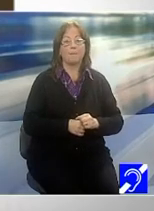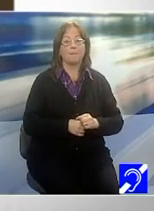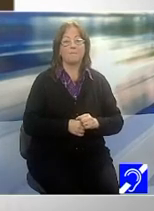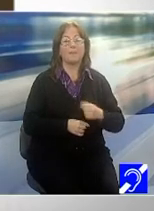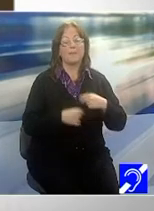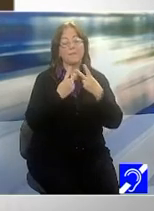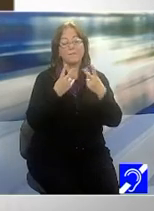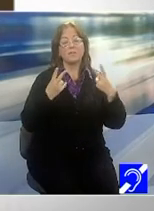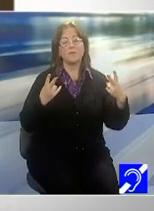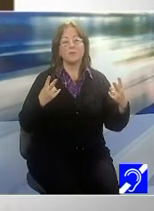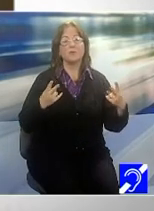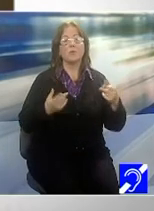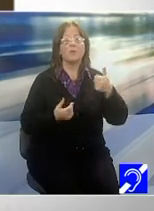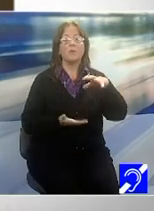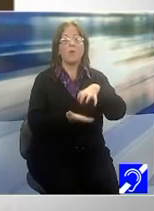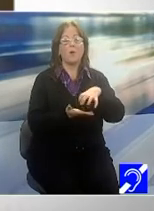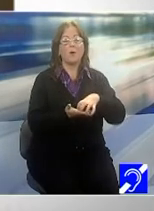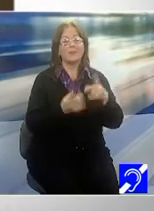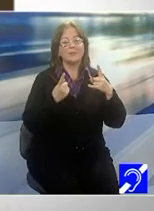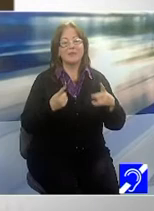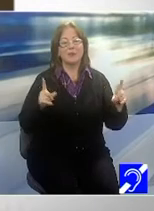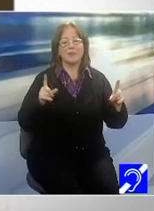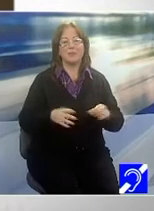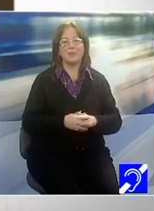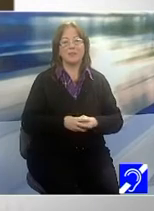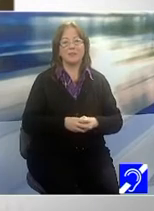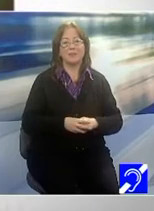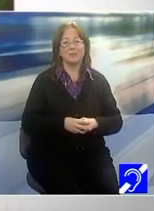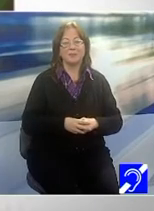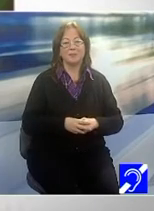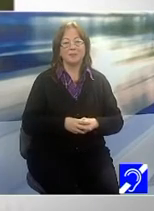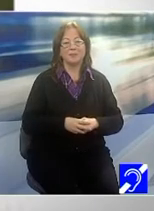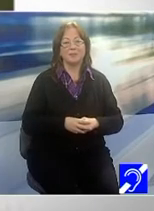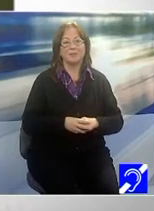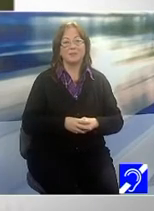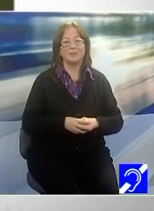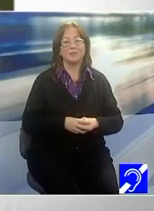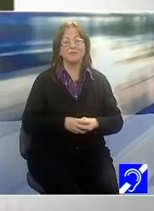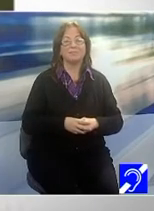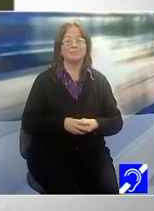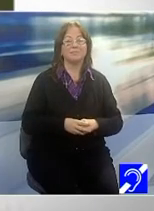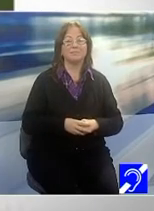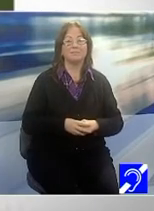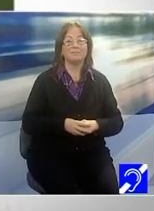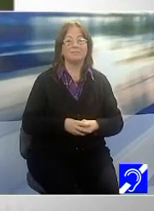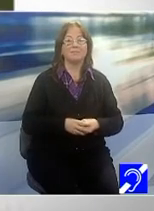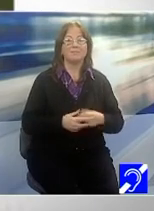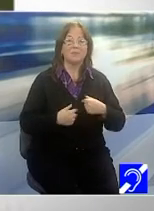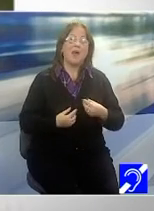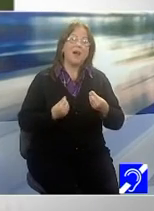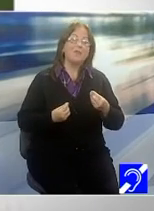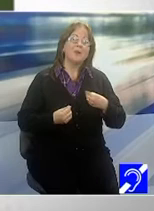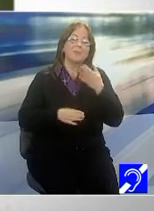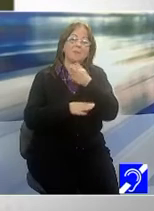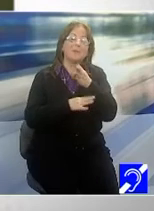place. Este un loc deosebit. I'm trying to get to the various corners, you know, we have nine American corners. Încerc să ajung la toate cornerele.